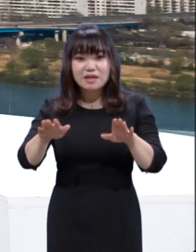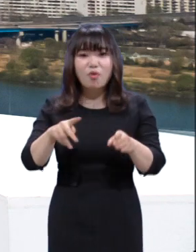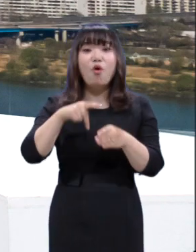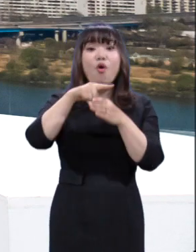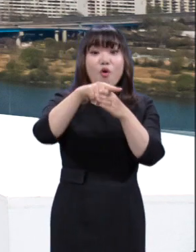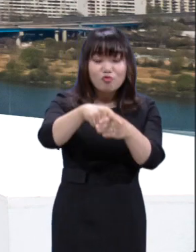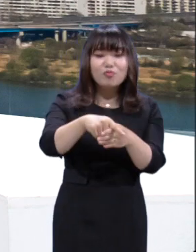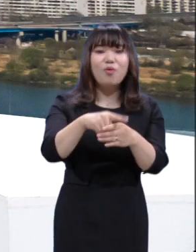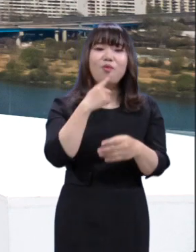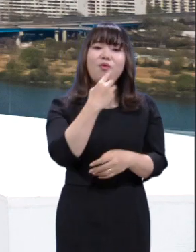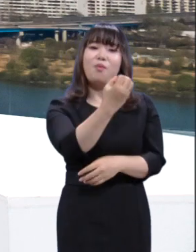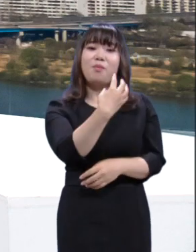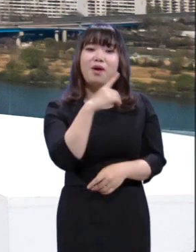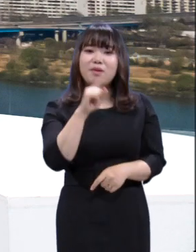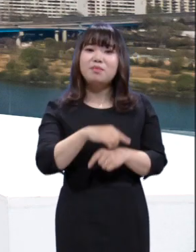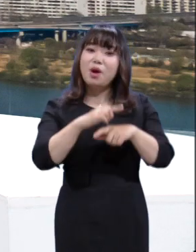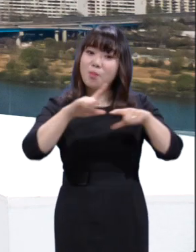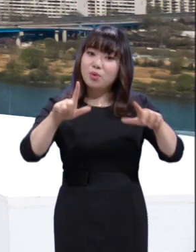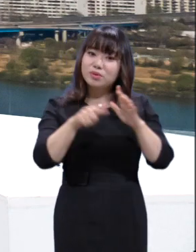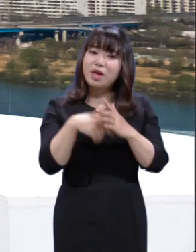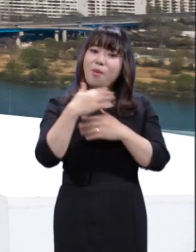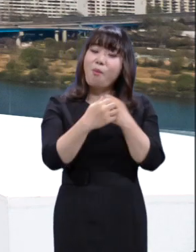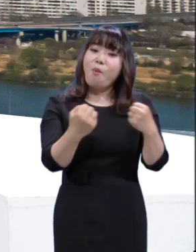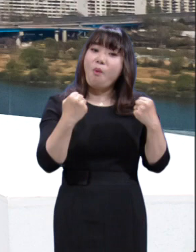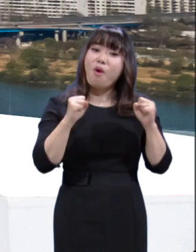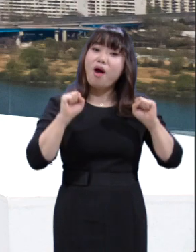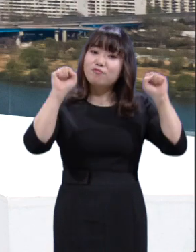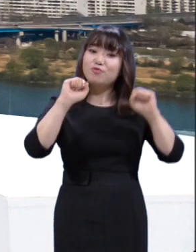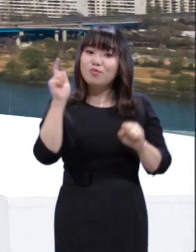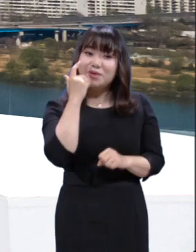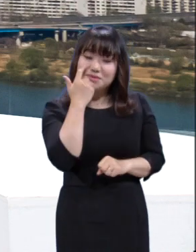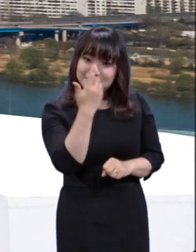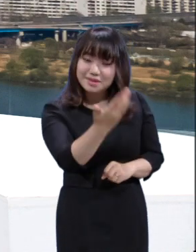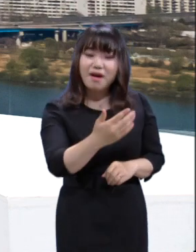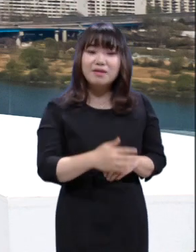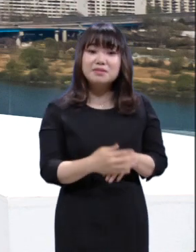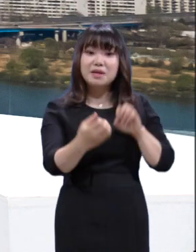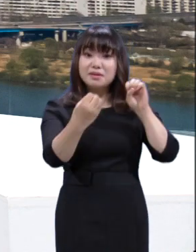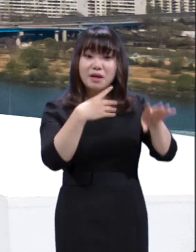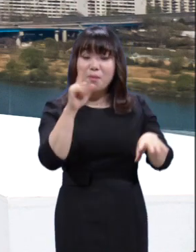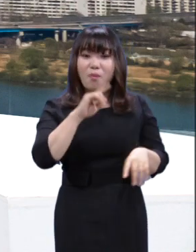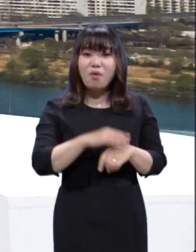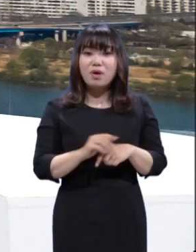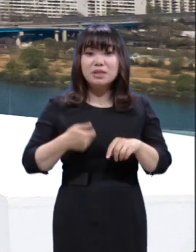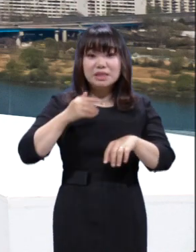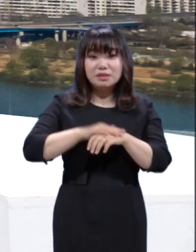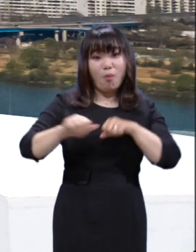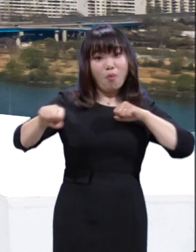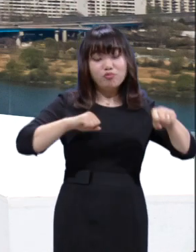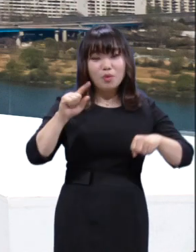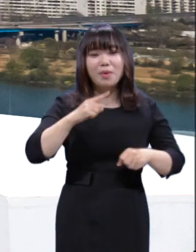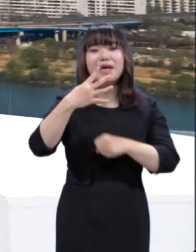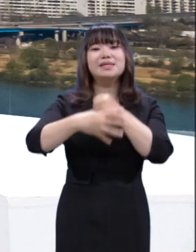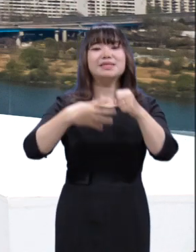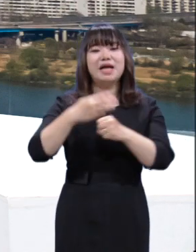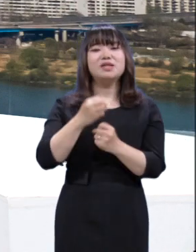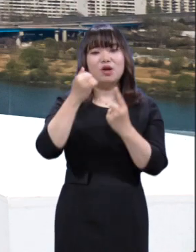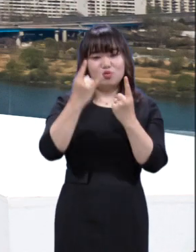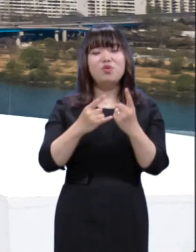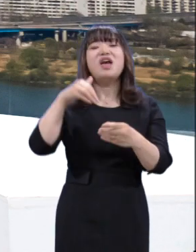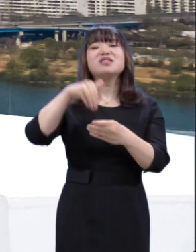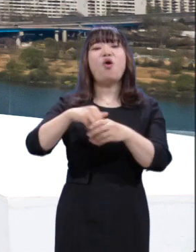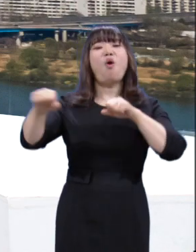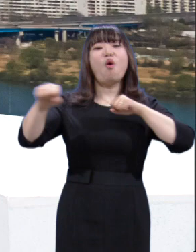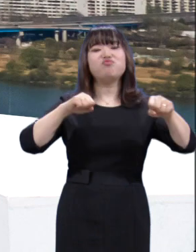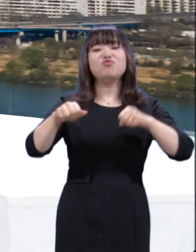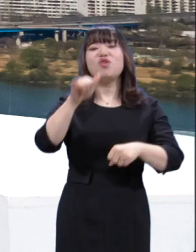한 어느 후보에게 평소 건강관리 운동 어떻게 하냐고 물었는데요. 본인이 제대로 하는 운동은 4년에 한 번 하는